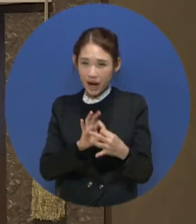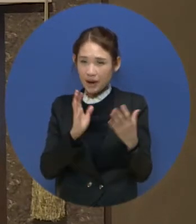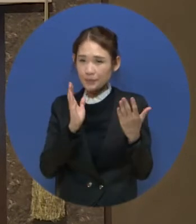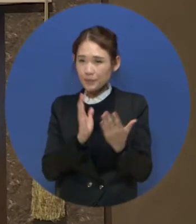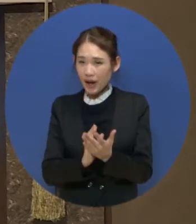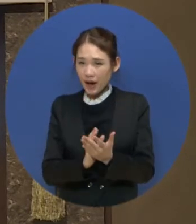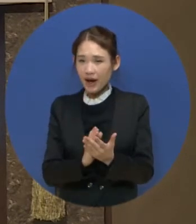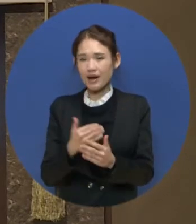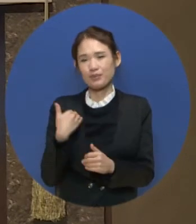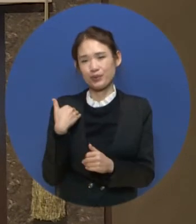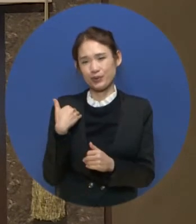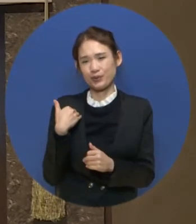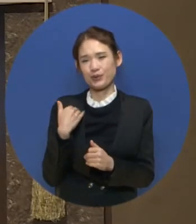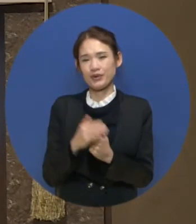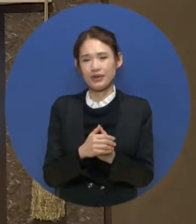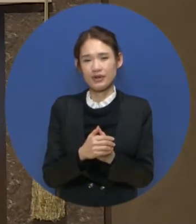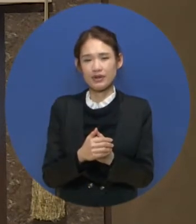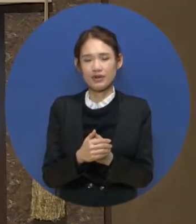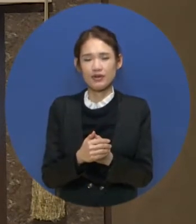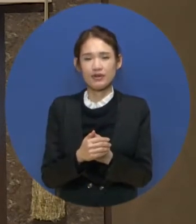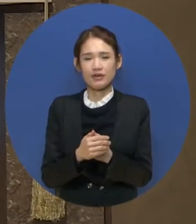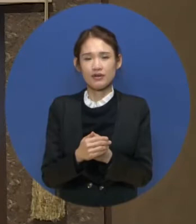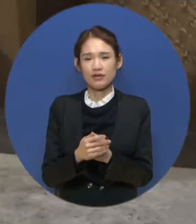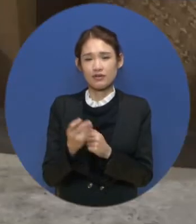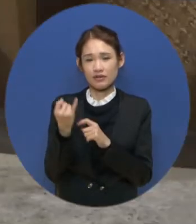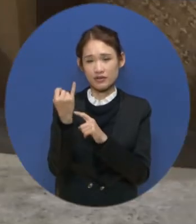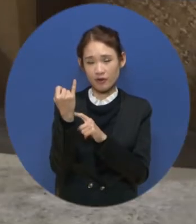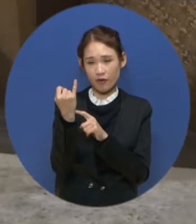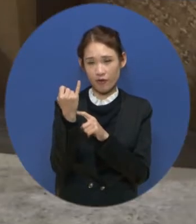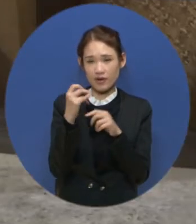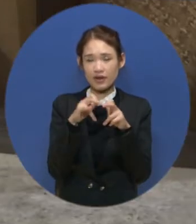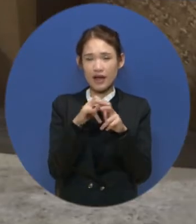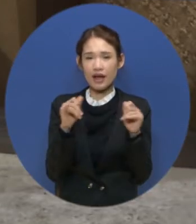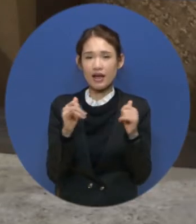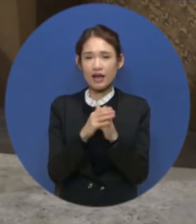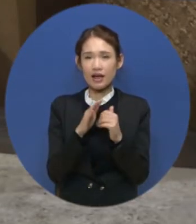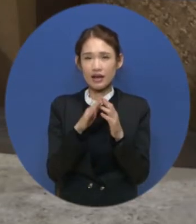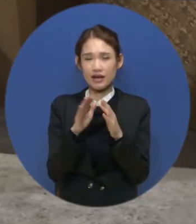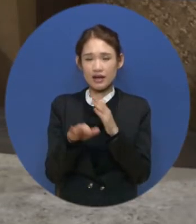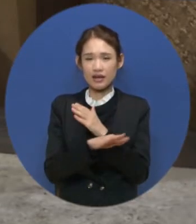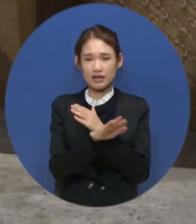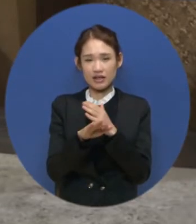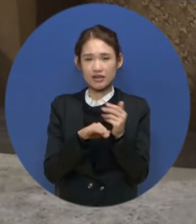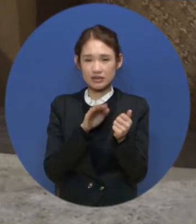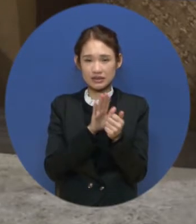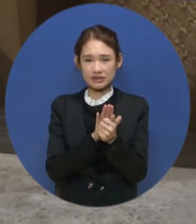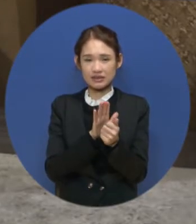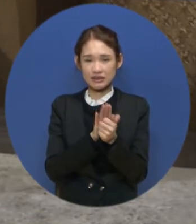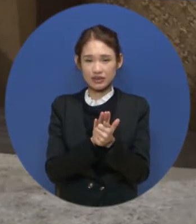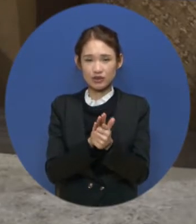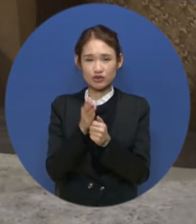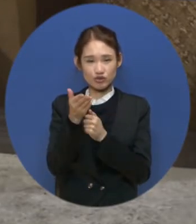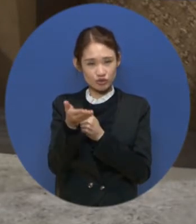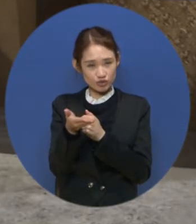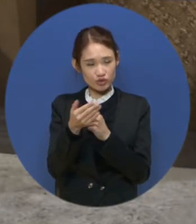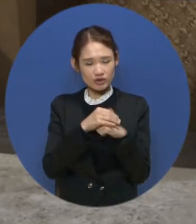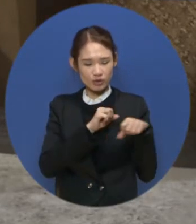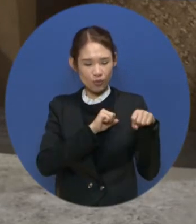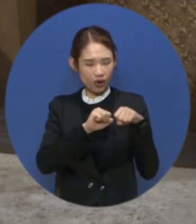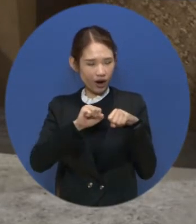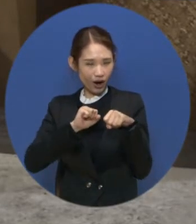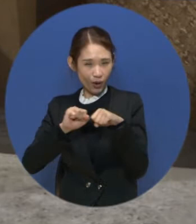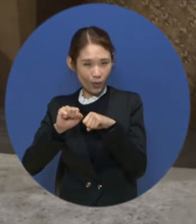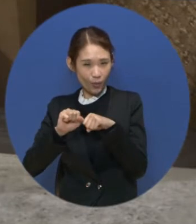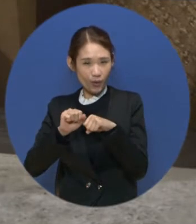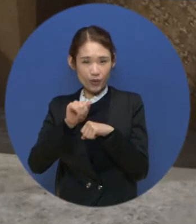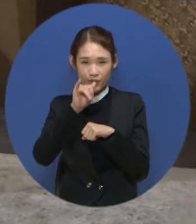모르겠습니다만 어떤 그 이제 장애 여성 장애를 이렇게 갖고 있는 그 가정을